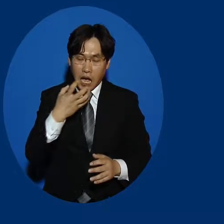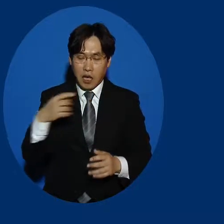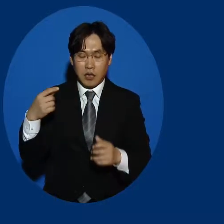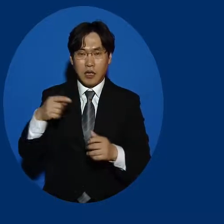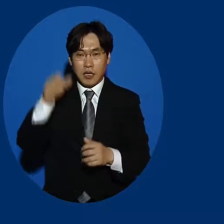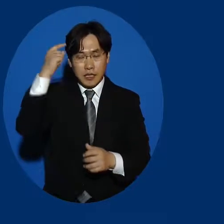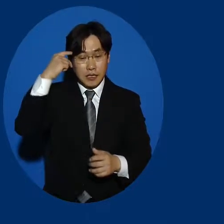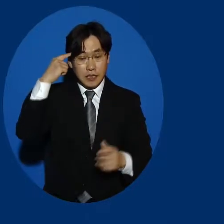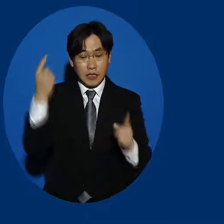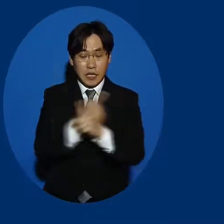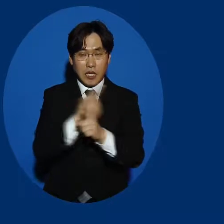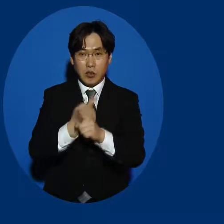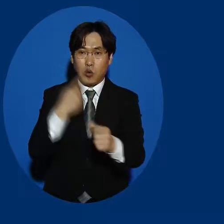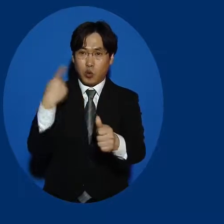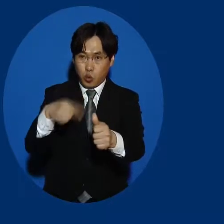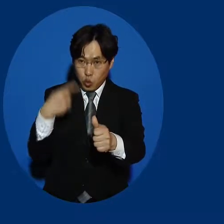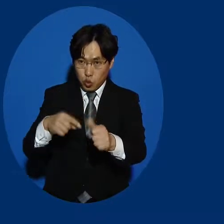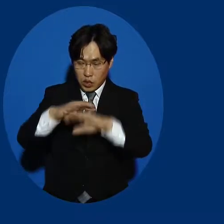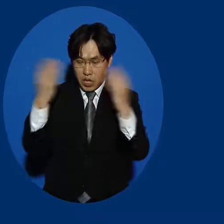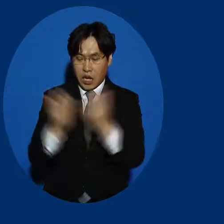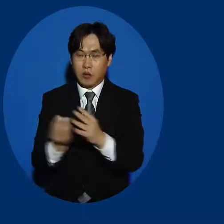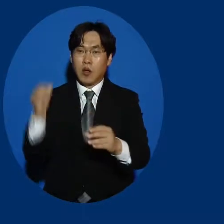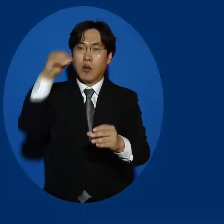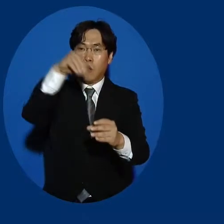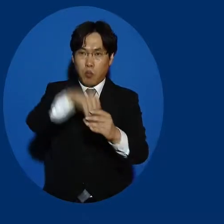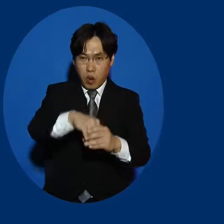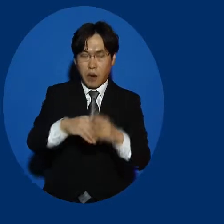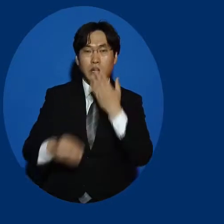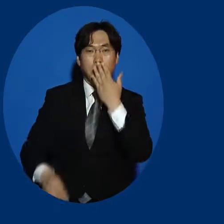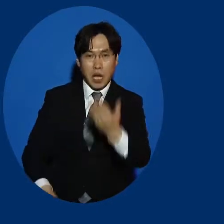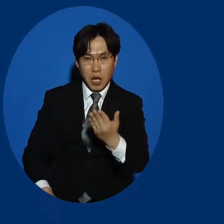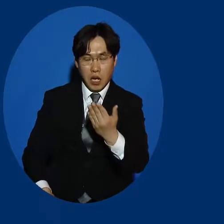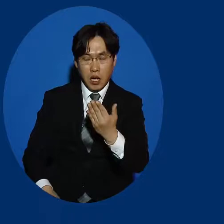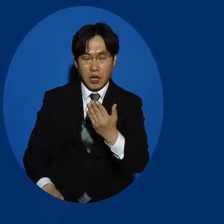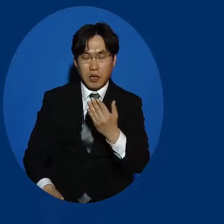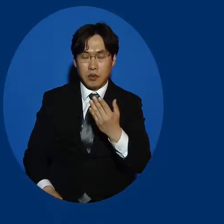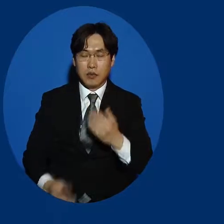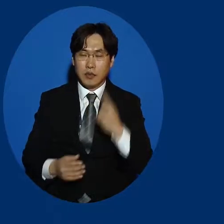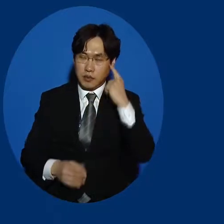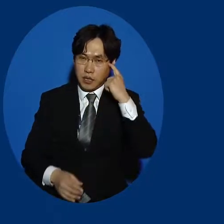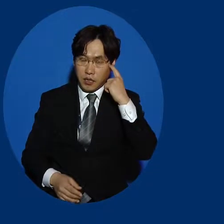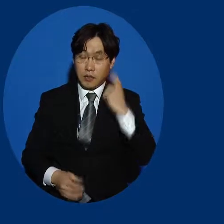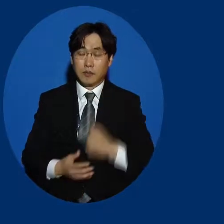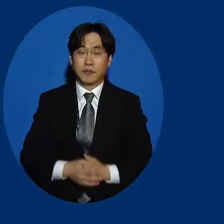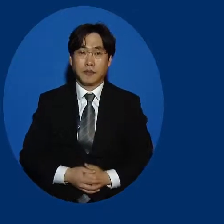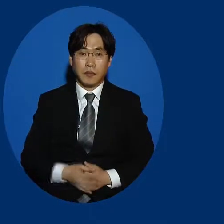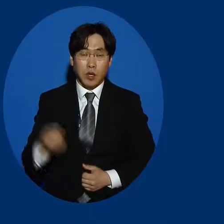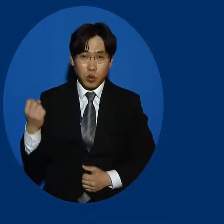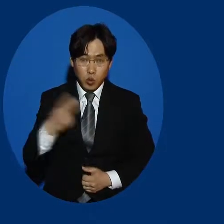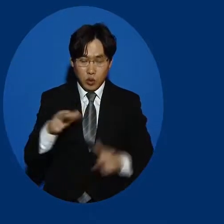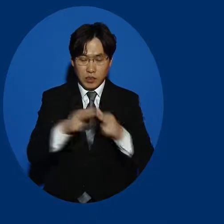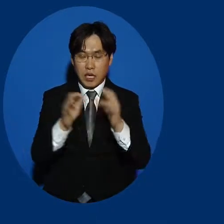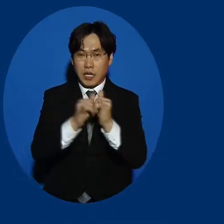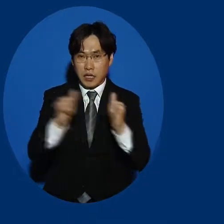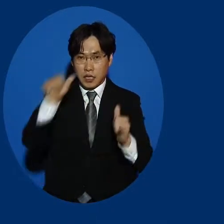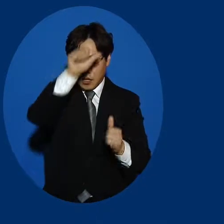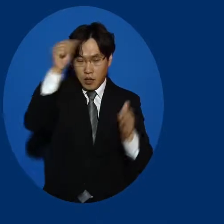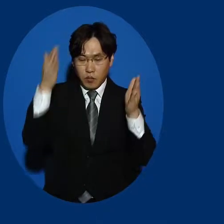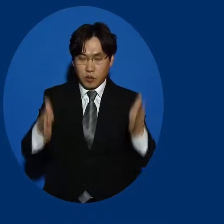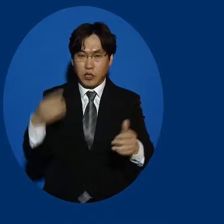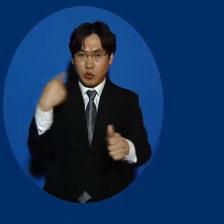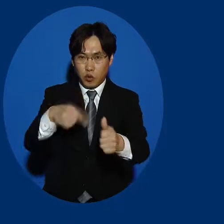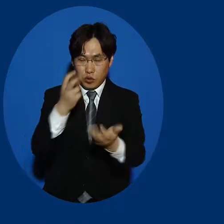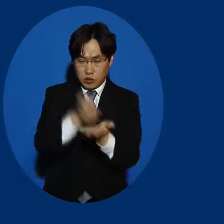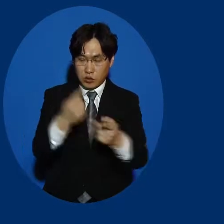우리는 장애인 평생교육의 범위에 포함시켜야 할 것이고, 따라서 장애인 평생교육